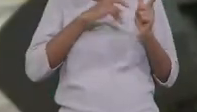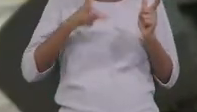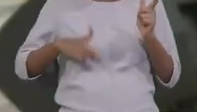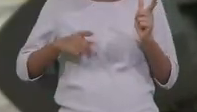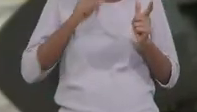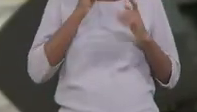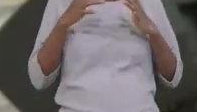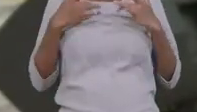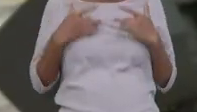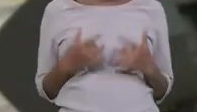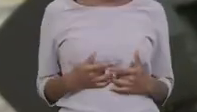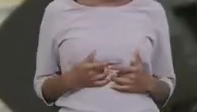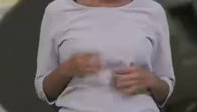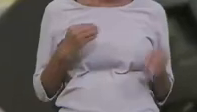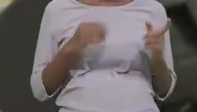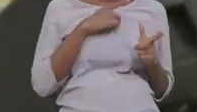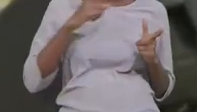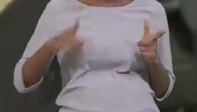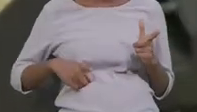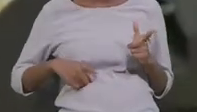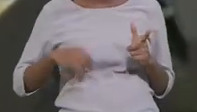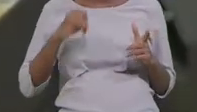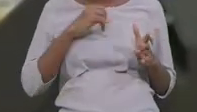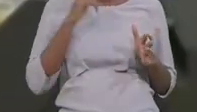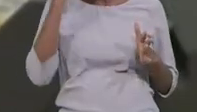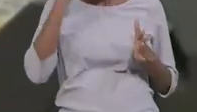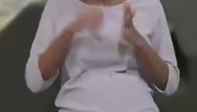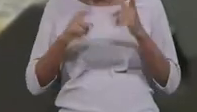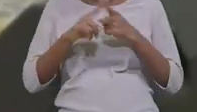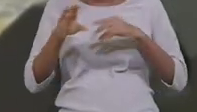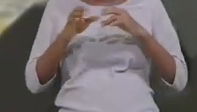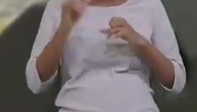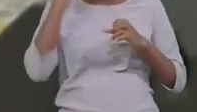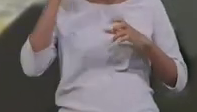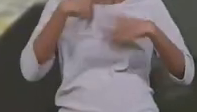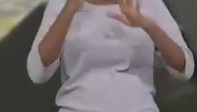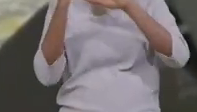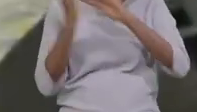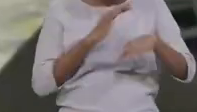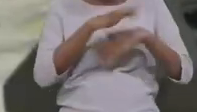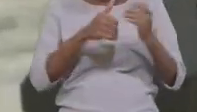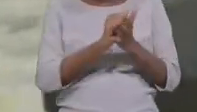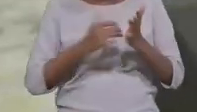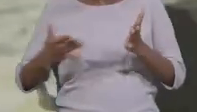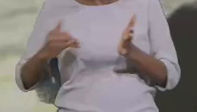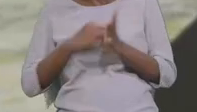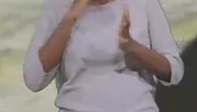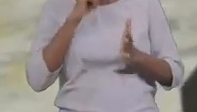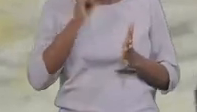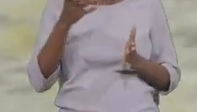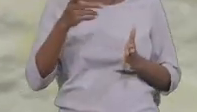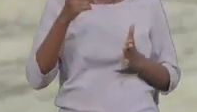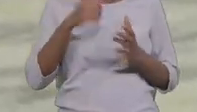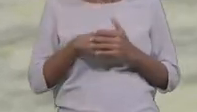Seigneur, je suis déprimé. Seigneur, je ne sais pas ce que je vais faire. Il dit, abandonne toutes ces choses. Ce n'est